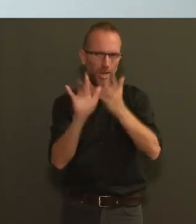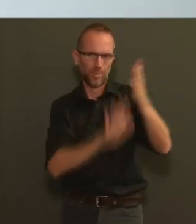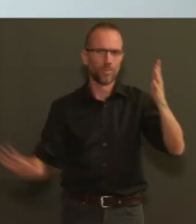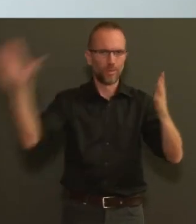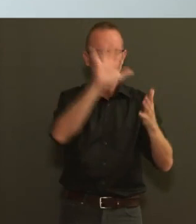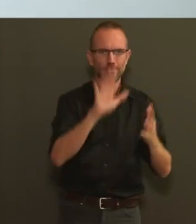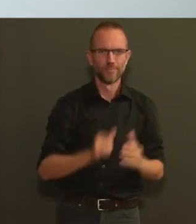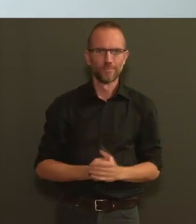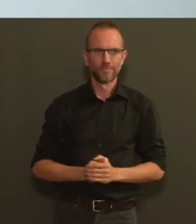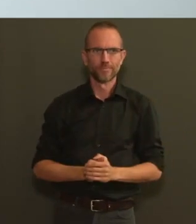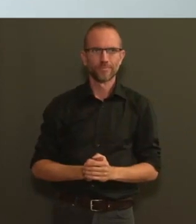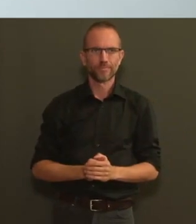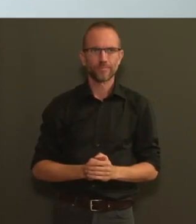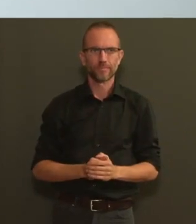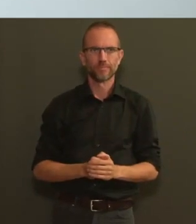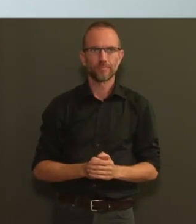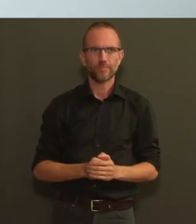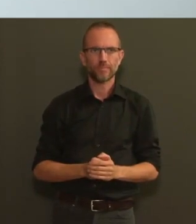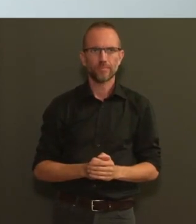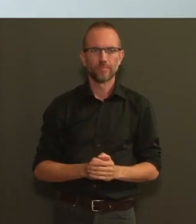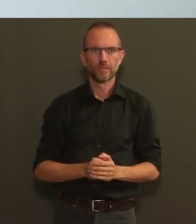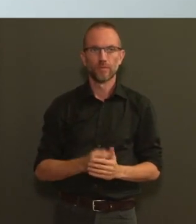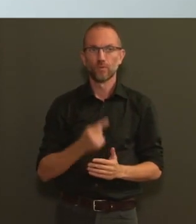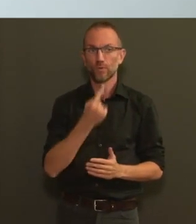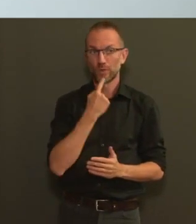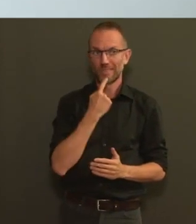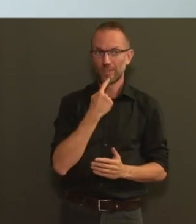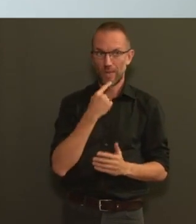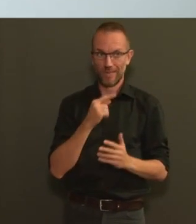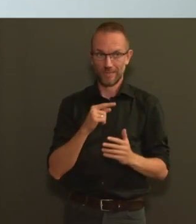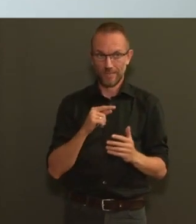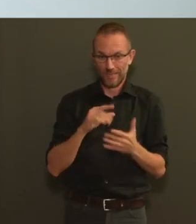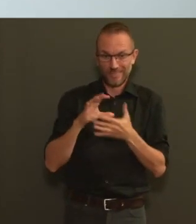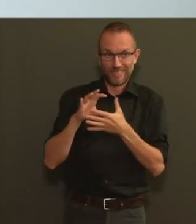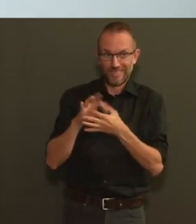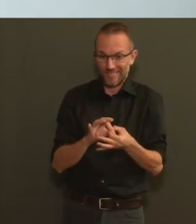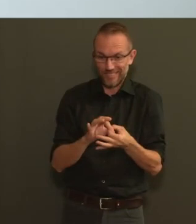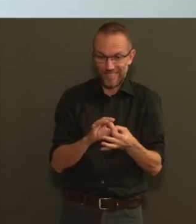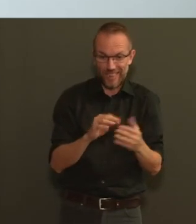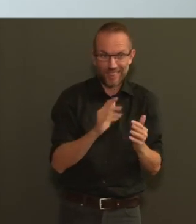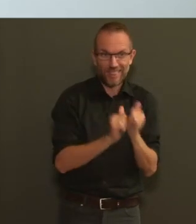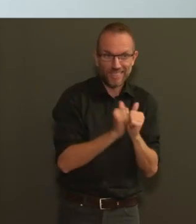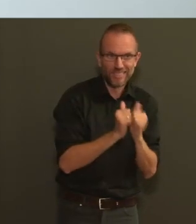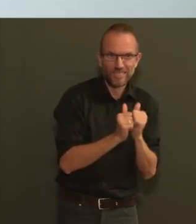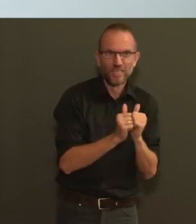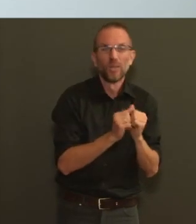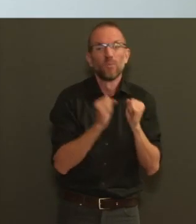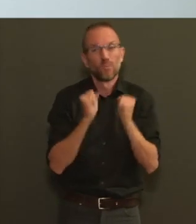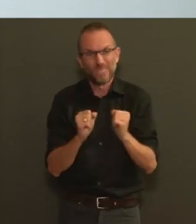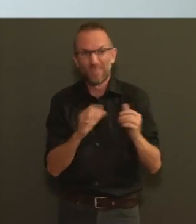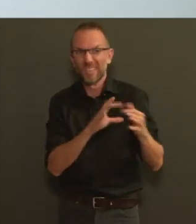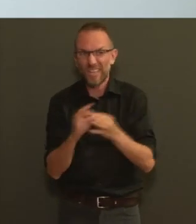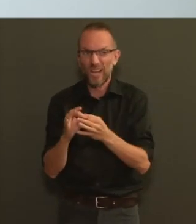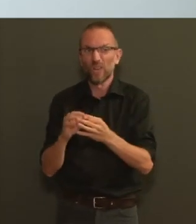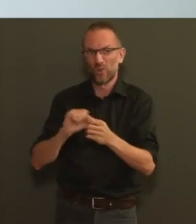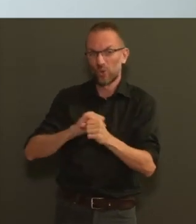lié à la quantité de tests qui sont pratiqués. Il est fort probable que le virus circule actuellement de manière